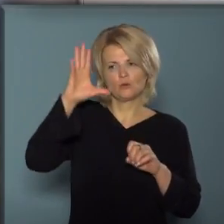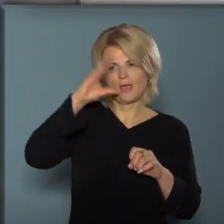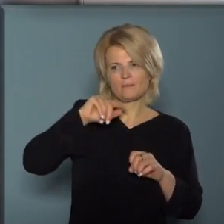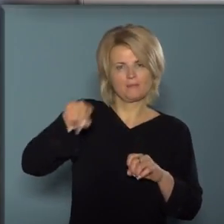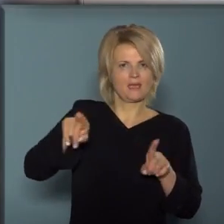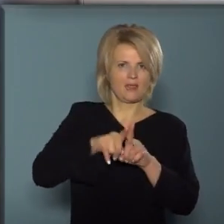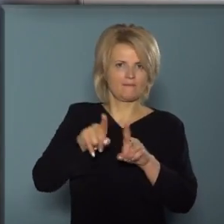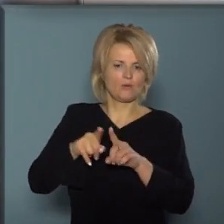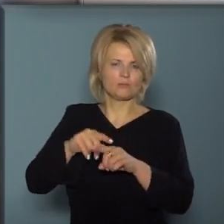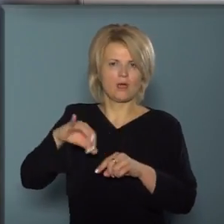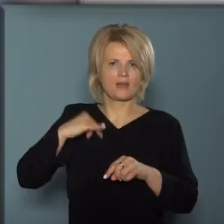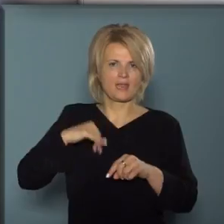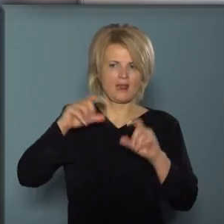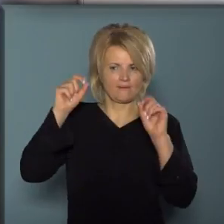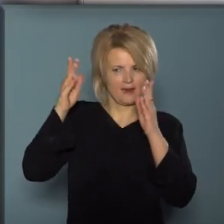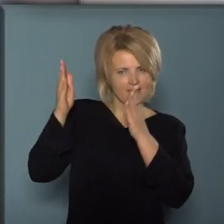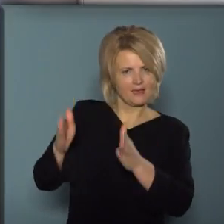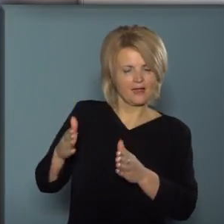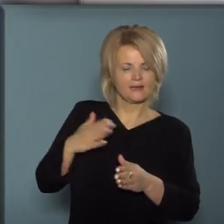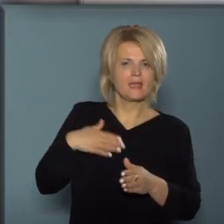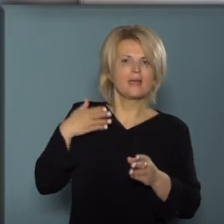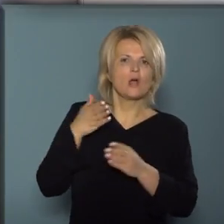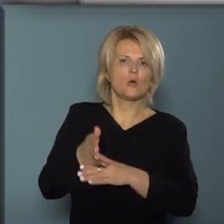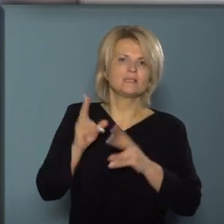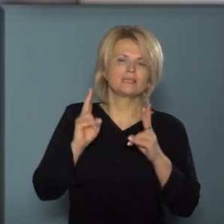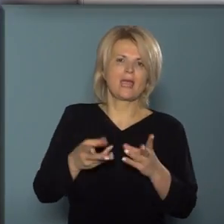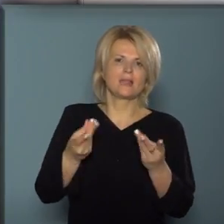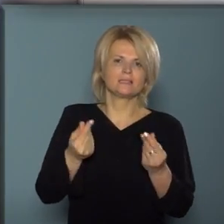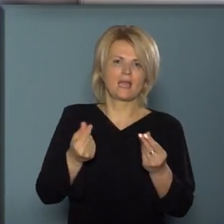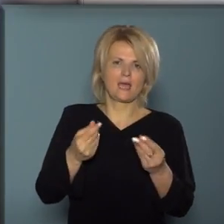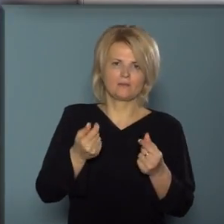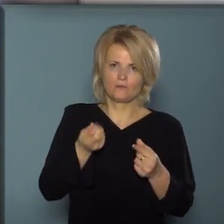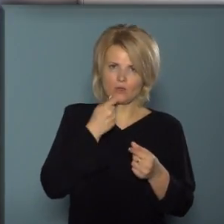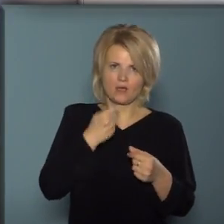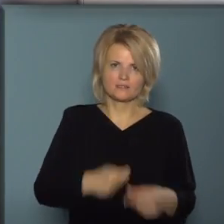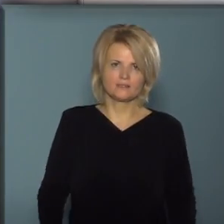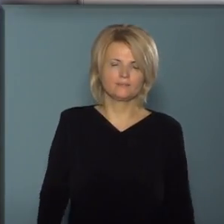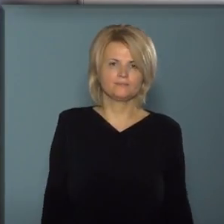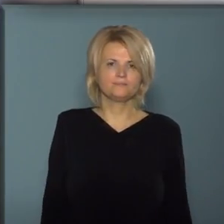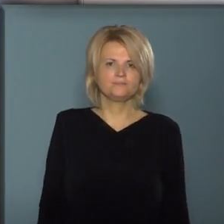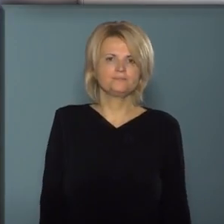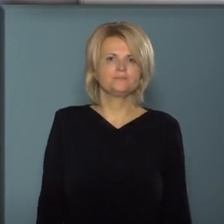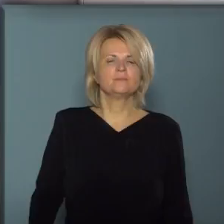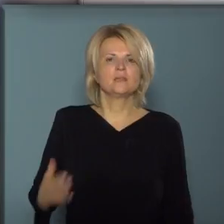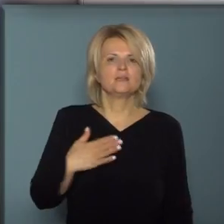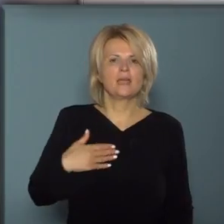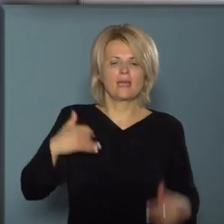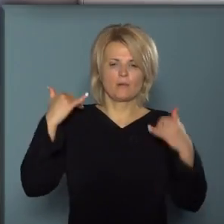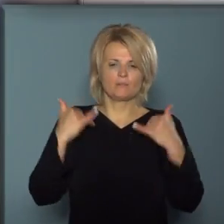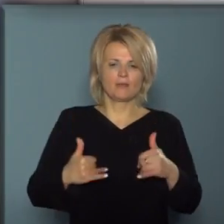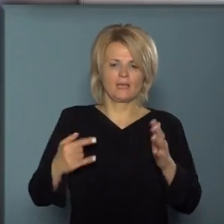ember reggel, amikor fel kell. Ahhoz nekem már szert kellett használnom. Visszatérve a kérdésedre, nekem a mély